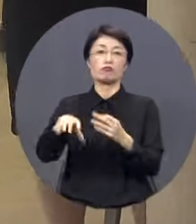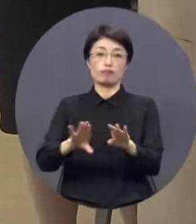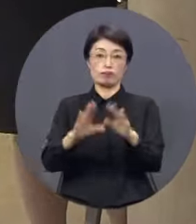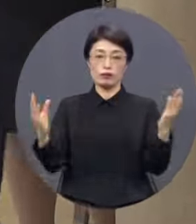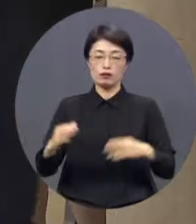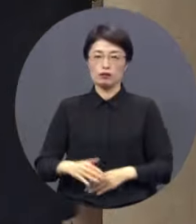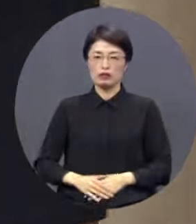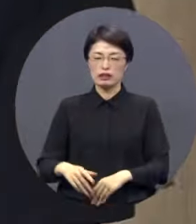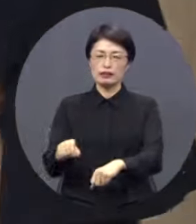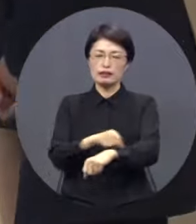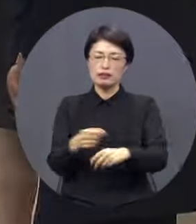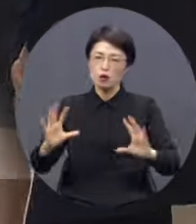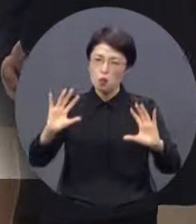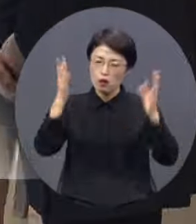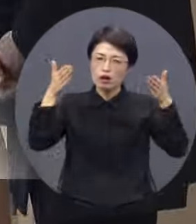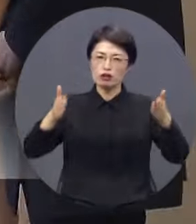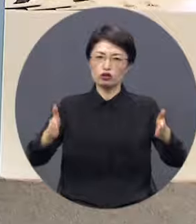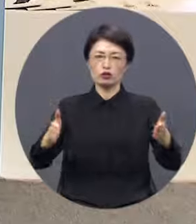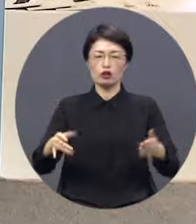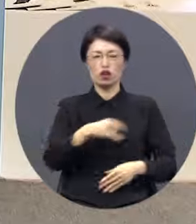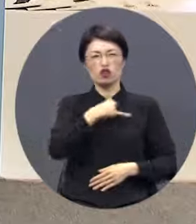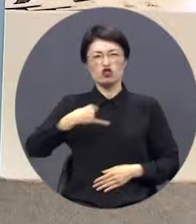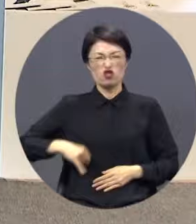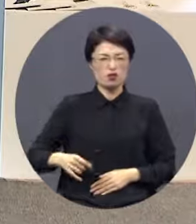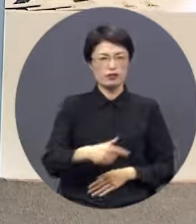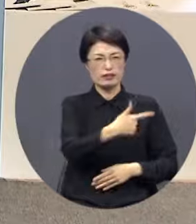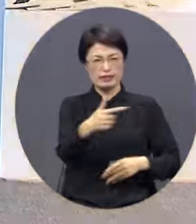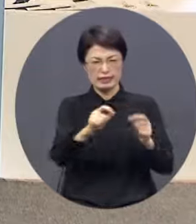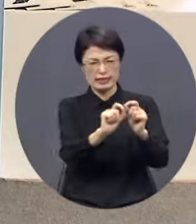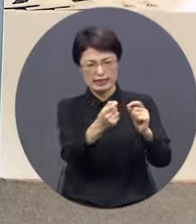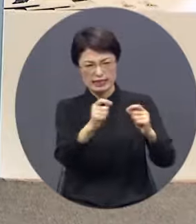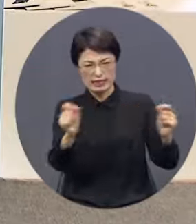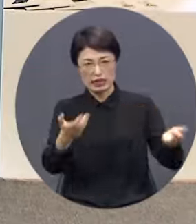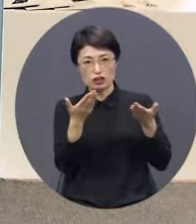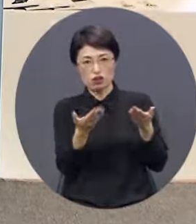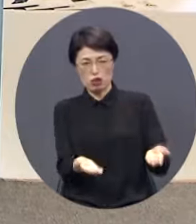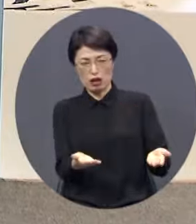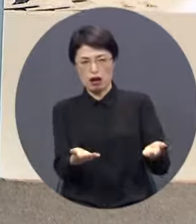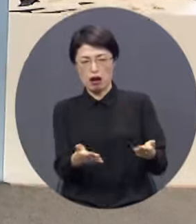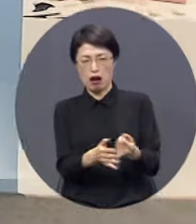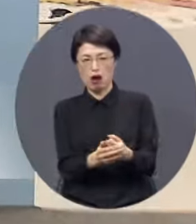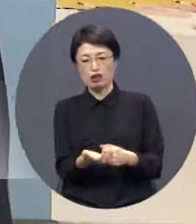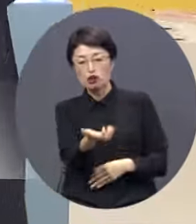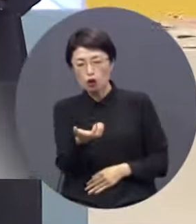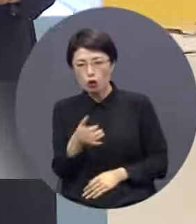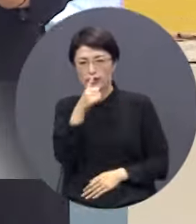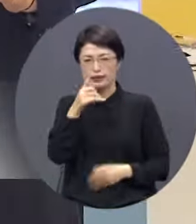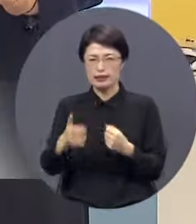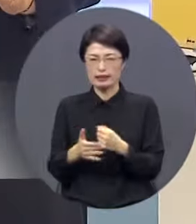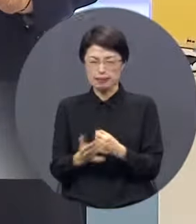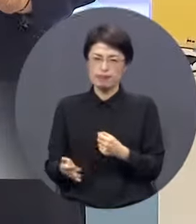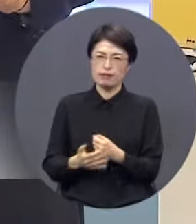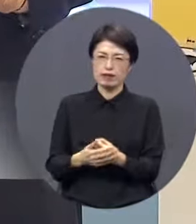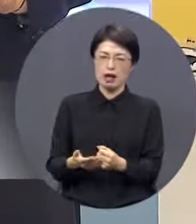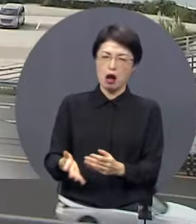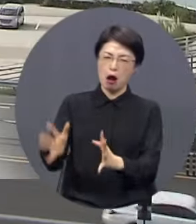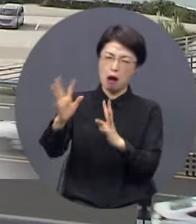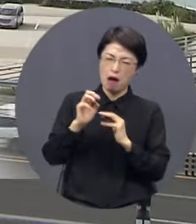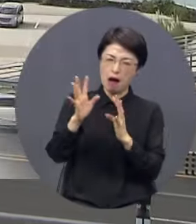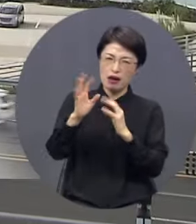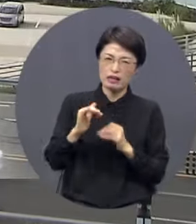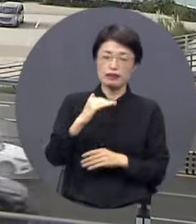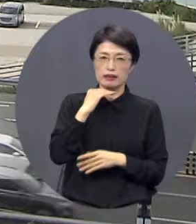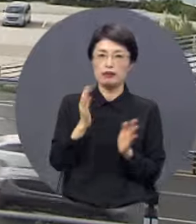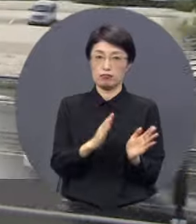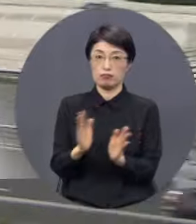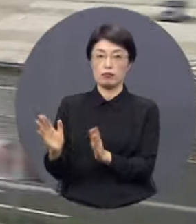특히 환영 주간이 중국 황금 연휴인 국경절을 앞두고 있어 본격적인 외국인 맞이에 나섭니다. 다음 달 1일부터